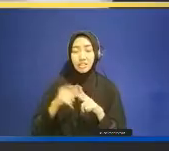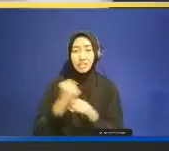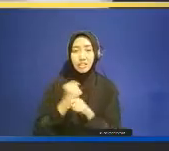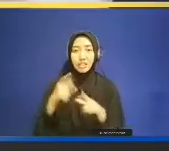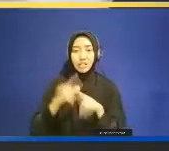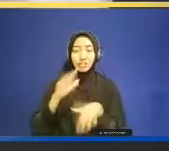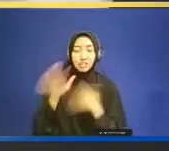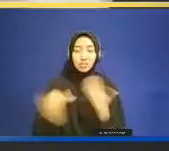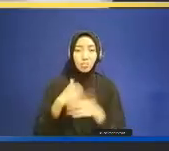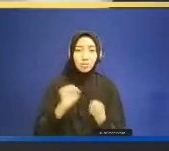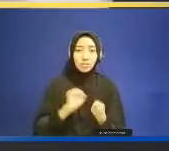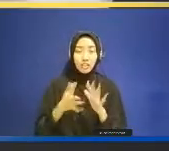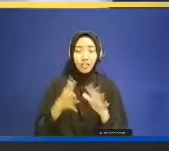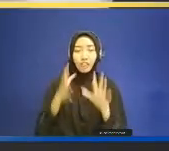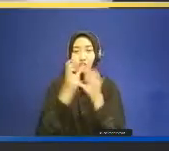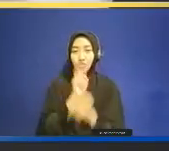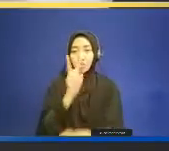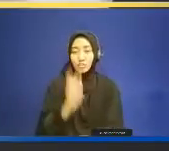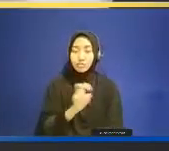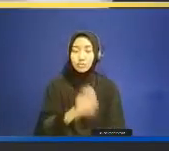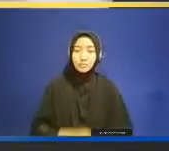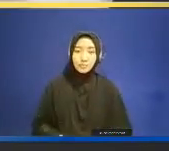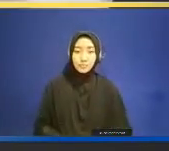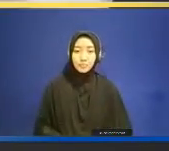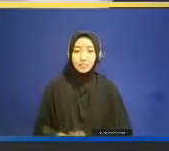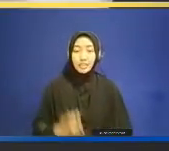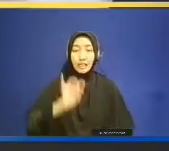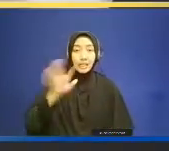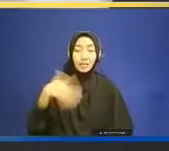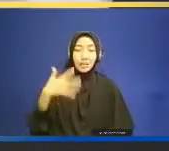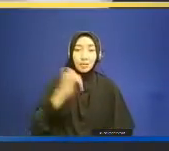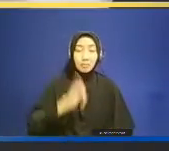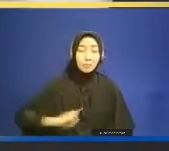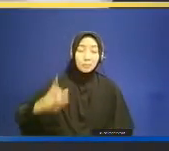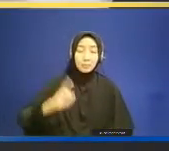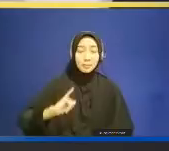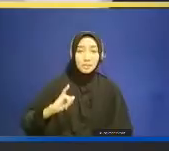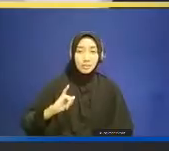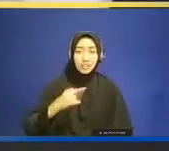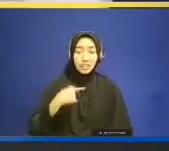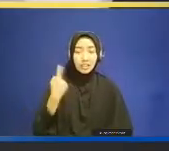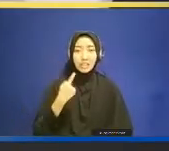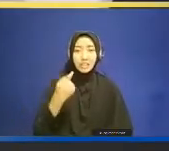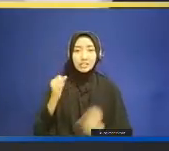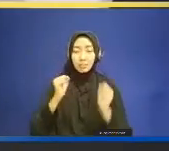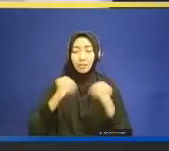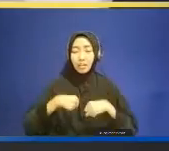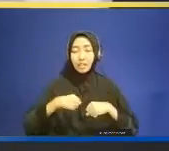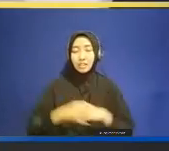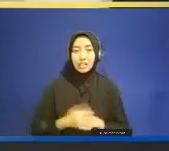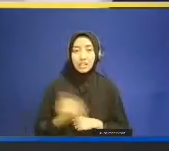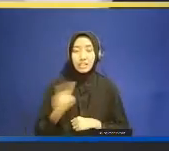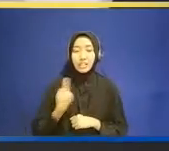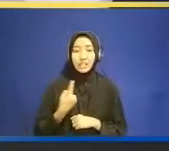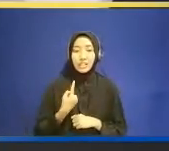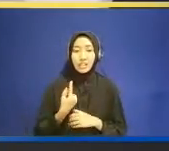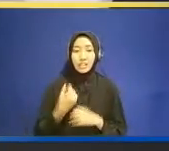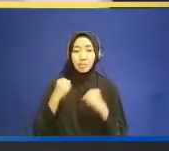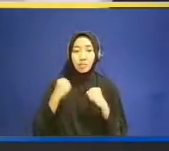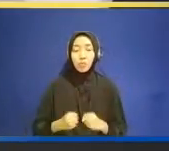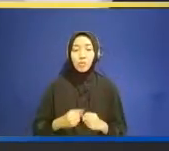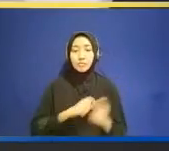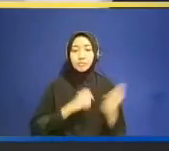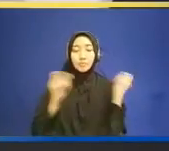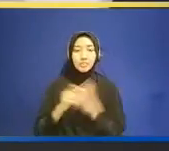kemungkinan itu tetep aja biar fokus dapat rezeki yang lain sangat bersamaan kita juga sepakat bahwa kita tetap memperkuat